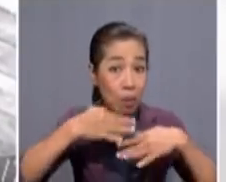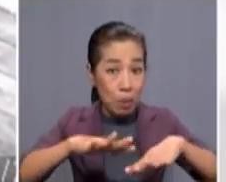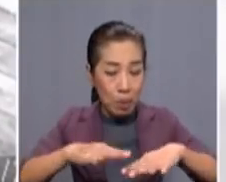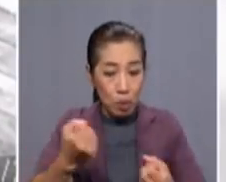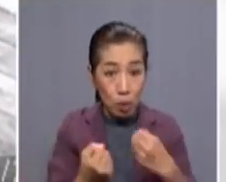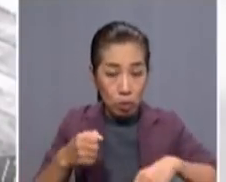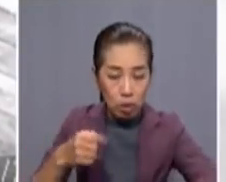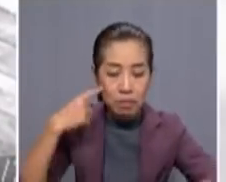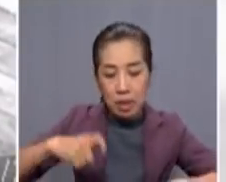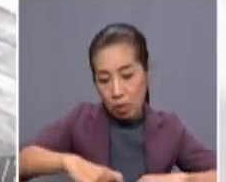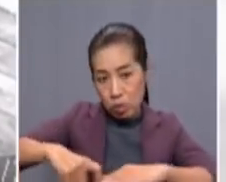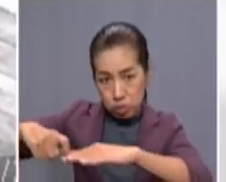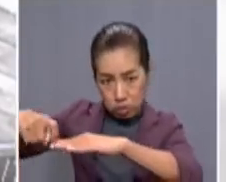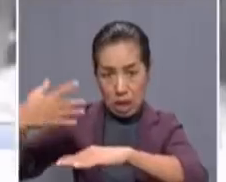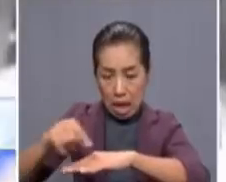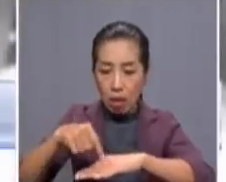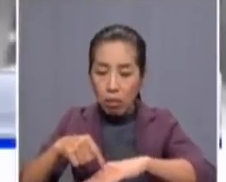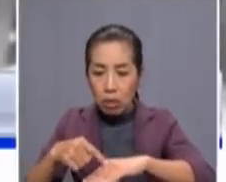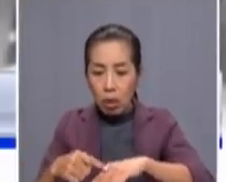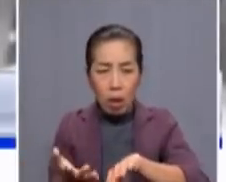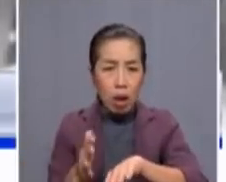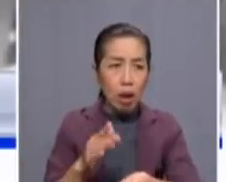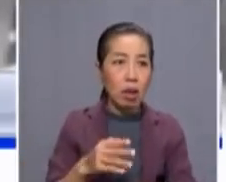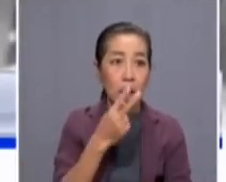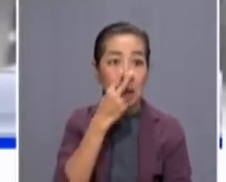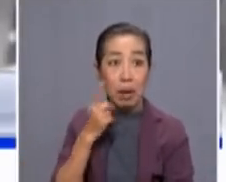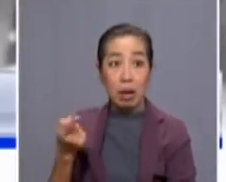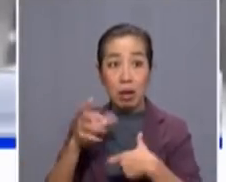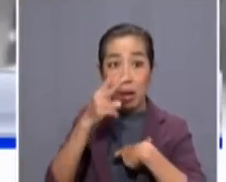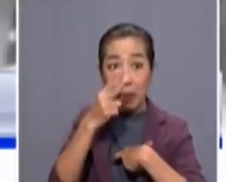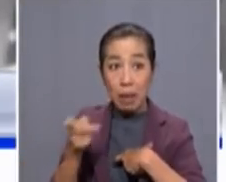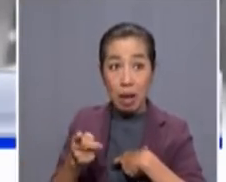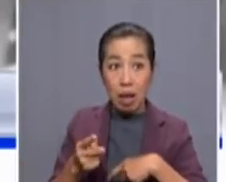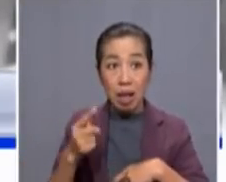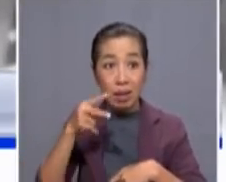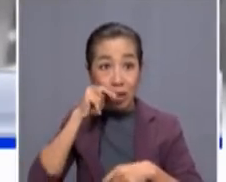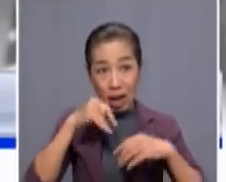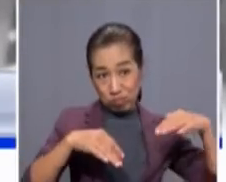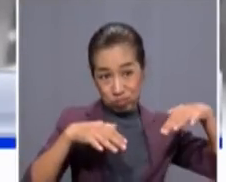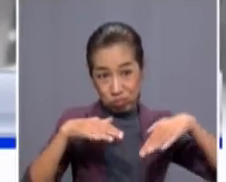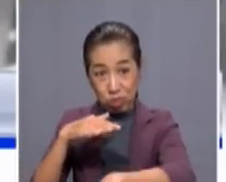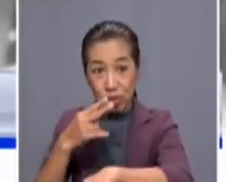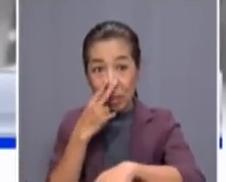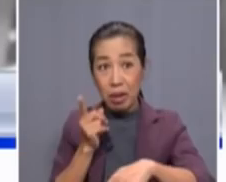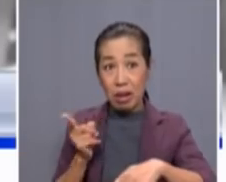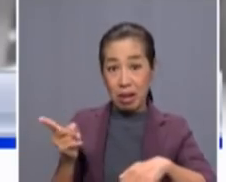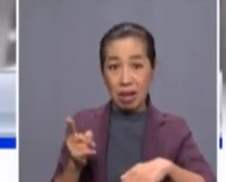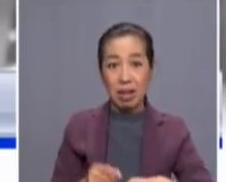น้ำได้แล้วนะคะทีนี้มีนี่นะคะเห็นภาพจังหวัดที่รถมันดิ่งลงไปไหมคะนี่นะ